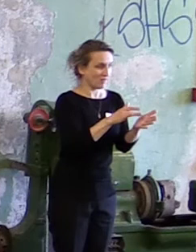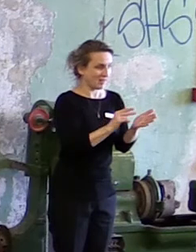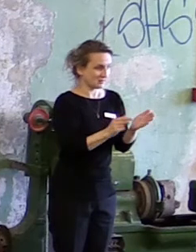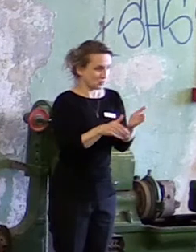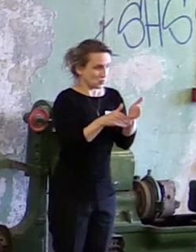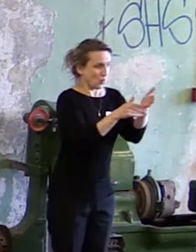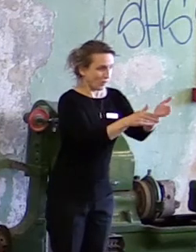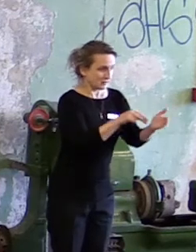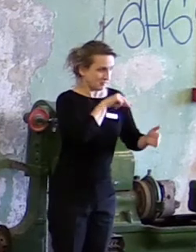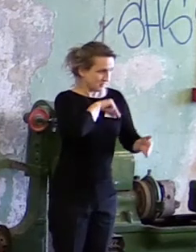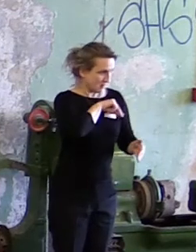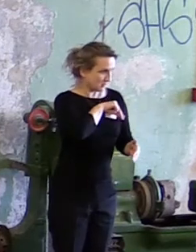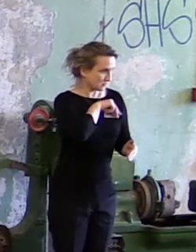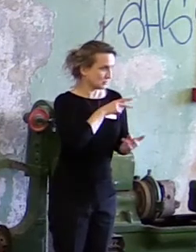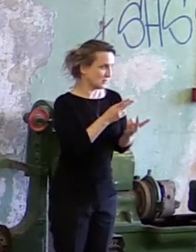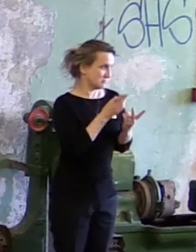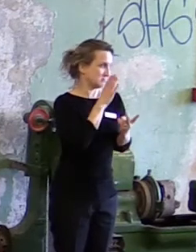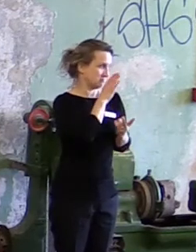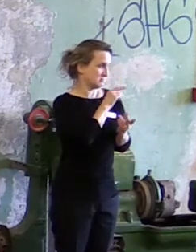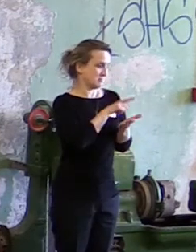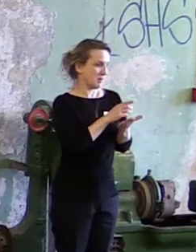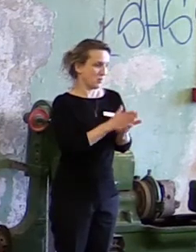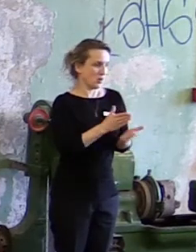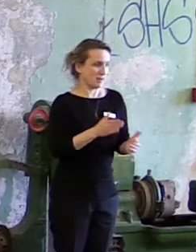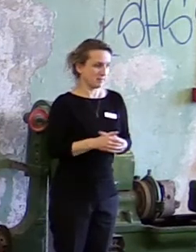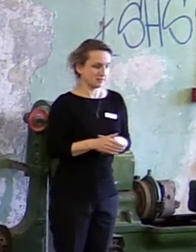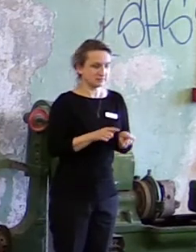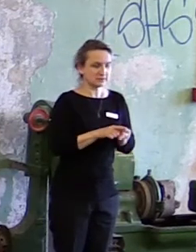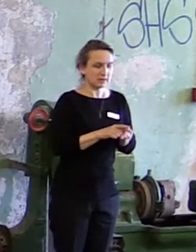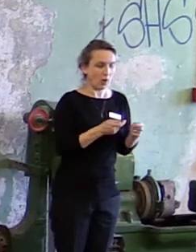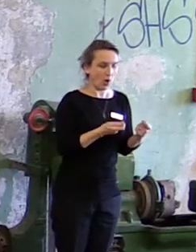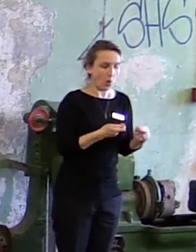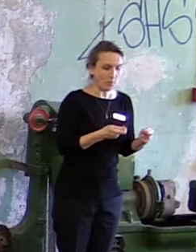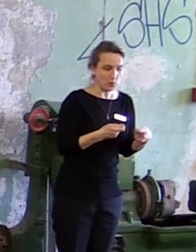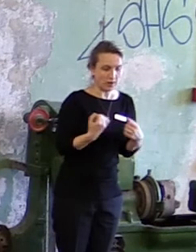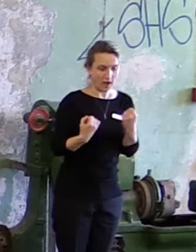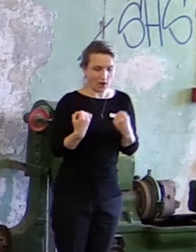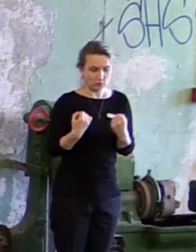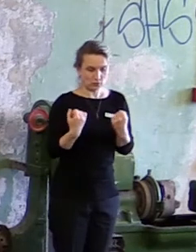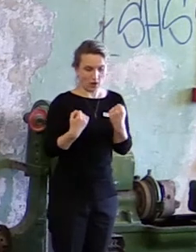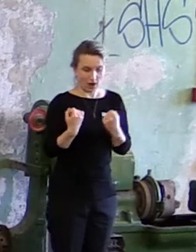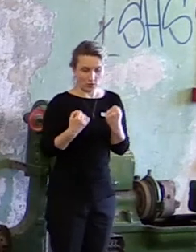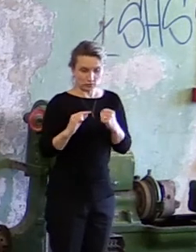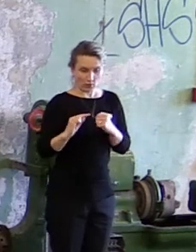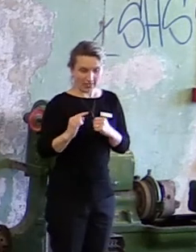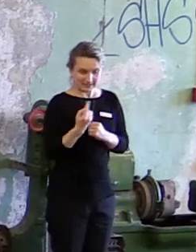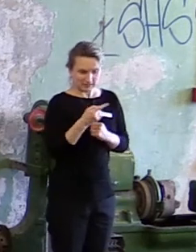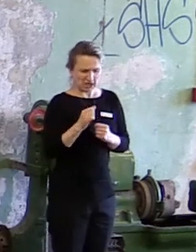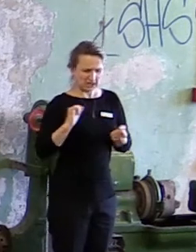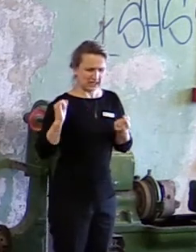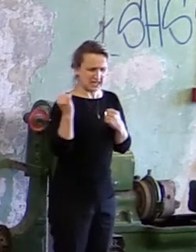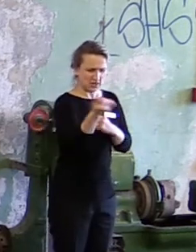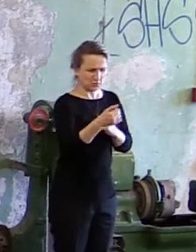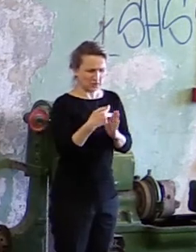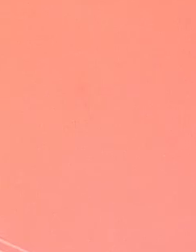toetab, siis nii ta olema peaks. Ja, ehk et ikka see hobuse autonäide, et kui esimesed autod tulid, siis kihutati ja reegleid ju ei olnud, eks ole, ja väga palju inimesi